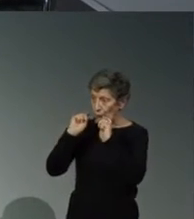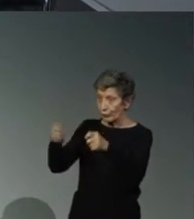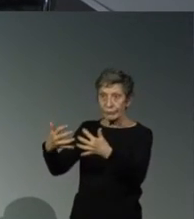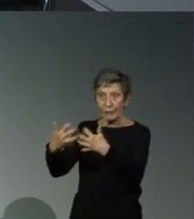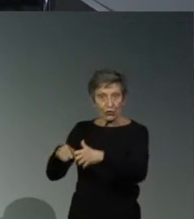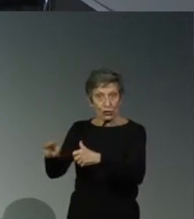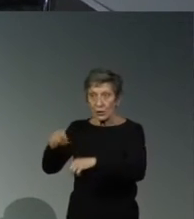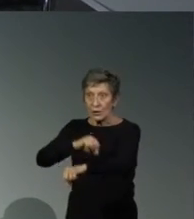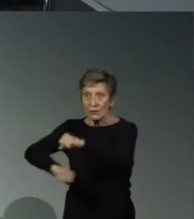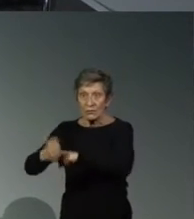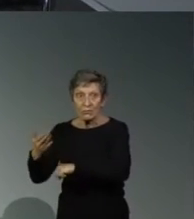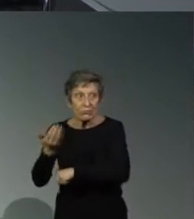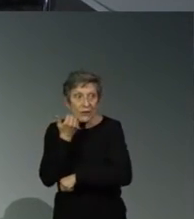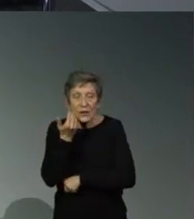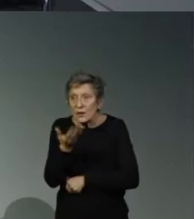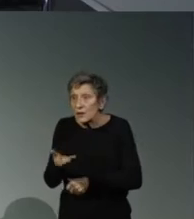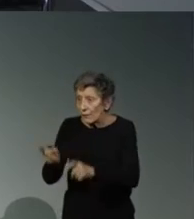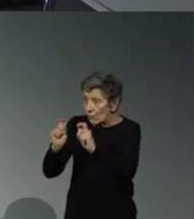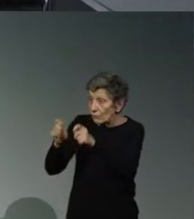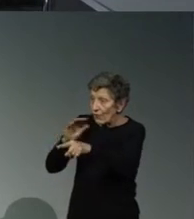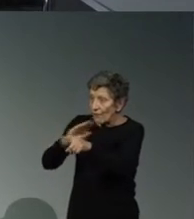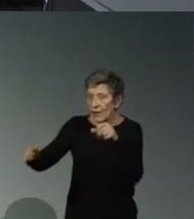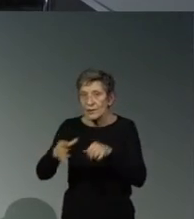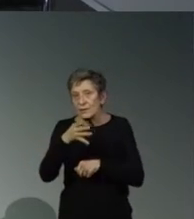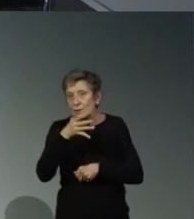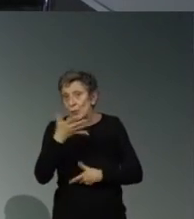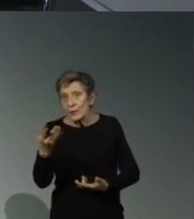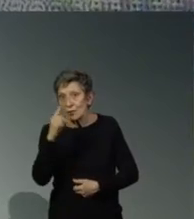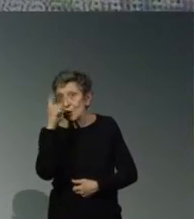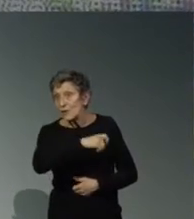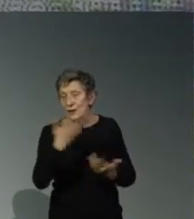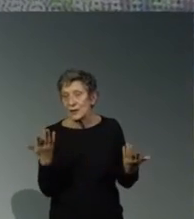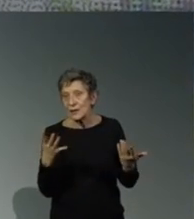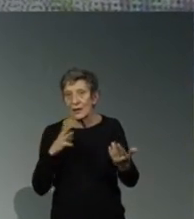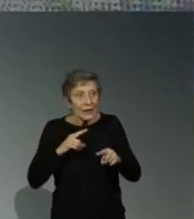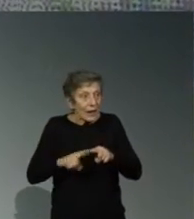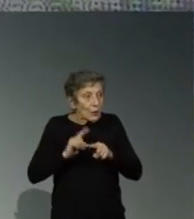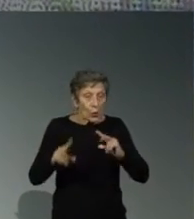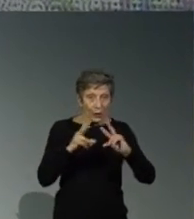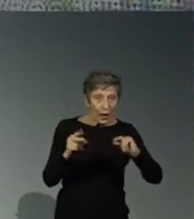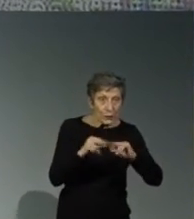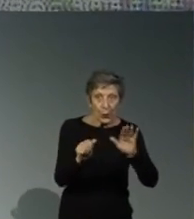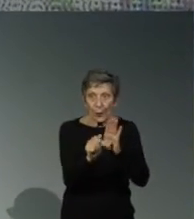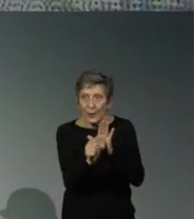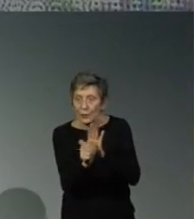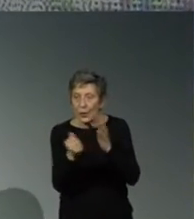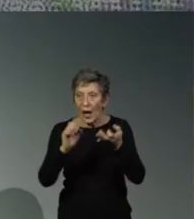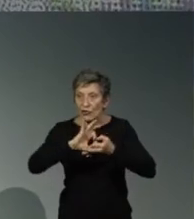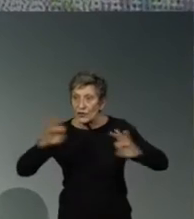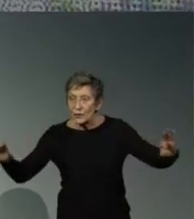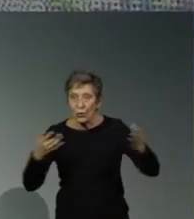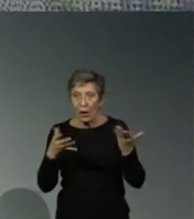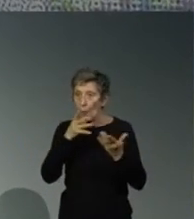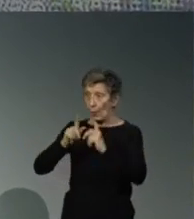problématiques-là. Il y a un truc qui ressort dans la construction d'une narration, d'une intrigue, d'un personnage, etc., qu'on ne peut pas